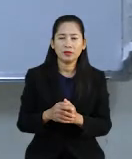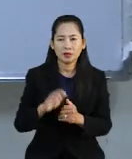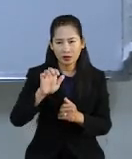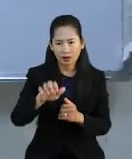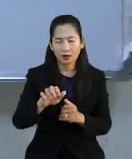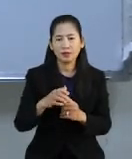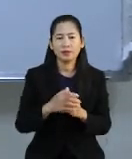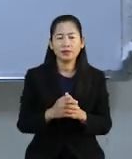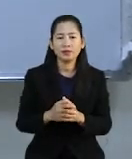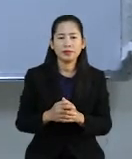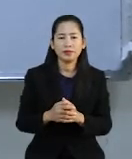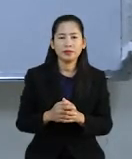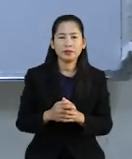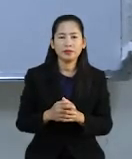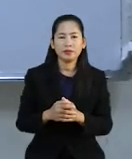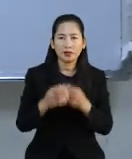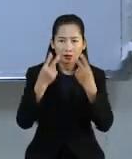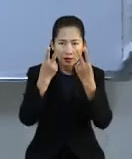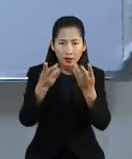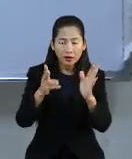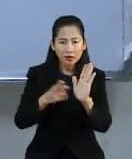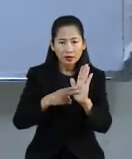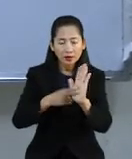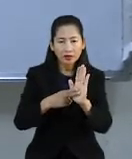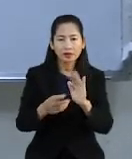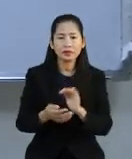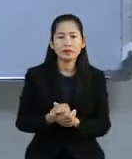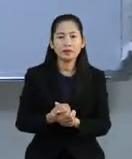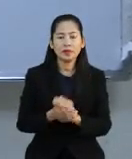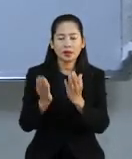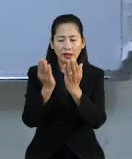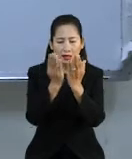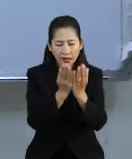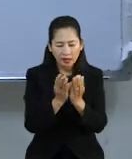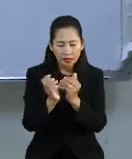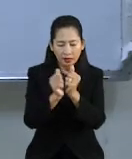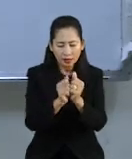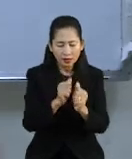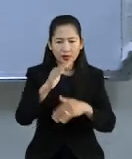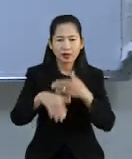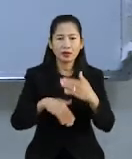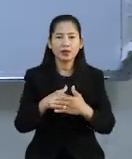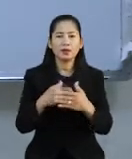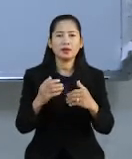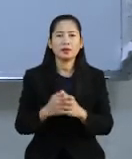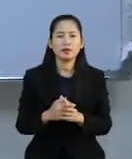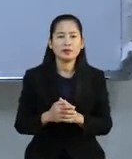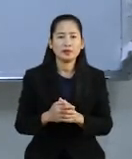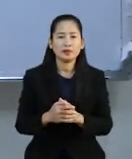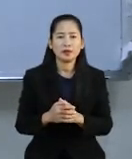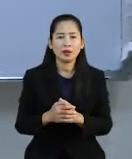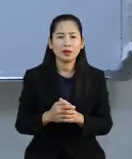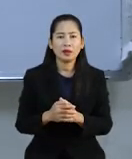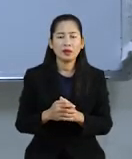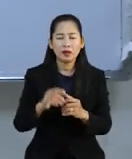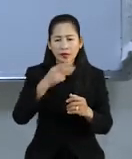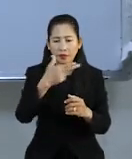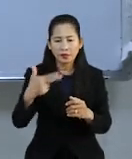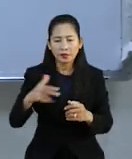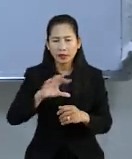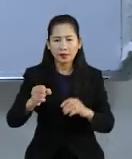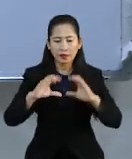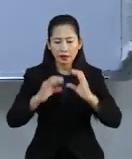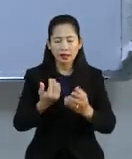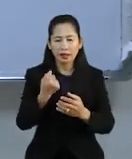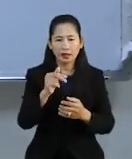Chà mà con. Mời khuyên cho ba hai bảo. Xong ăn cho mùi nạc rưu tổng áo khuyên mà con. Chà. Phía xa